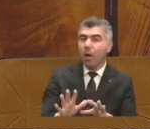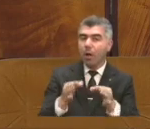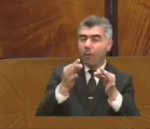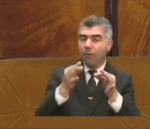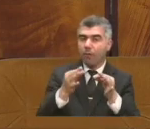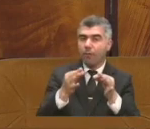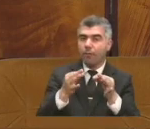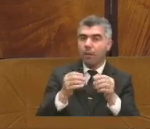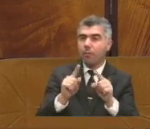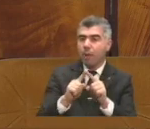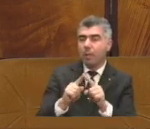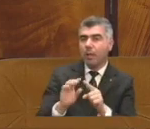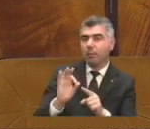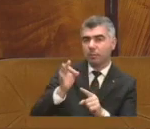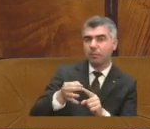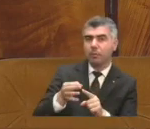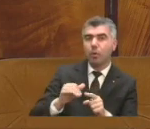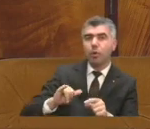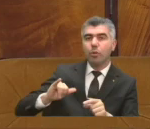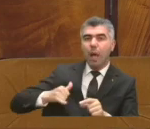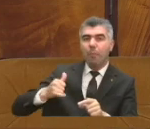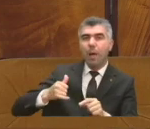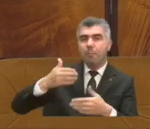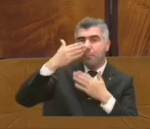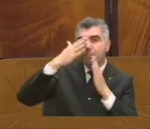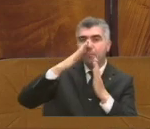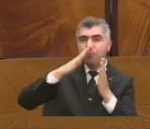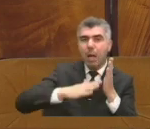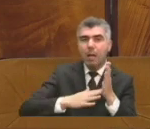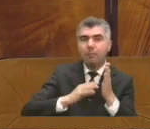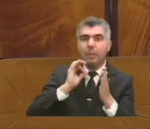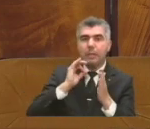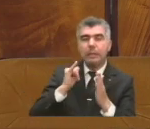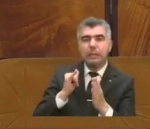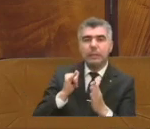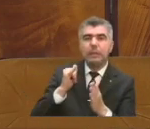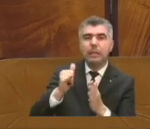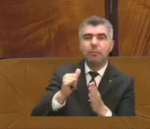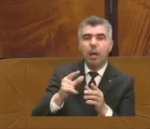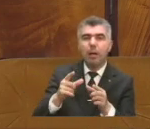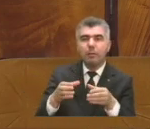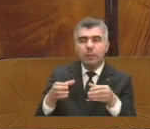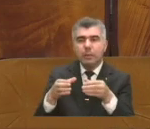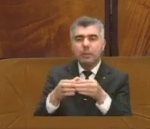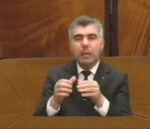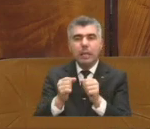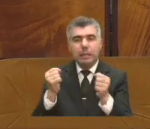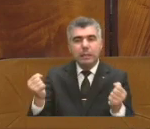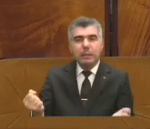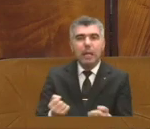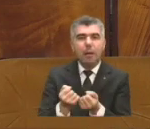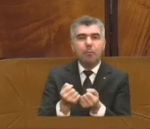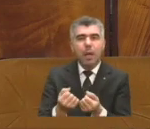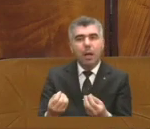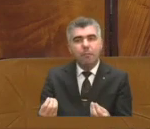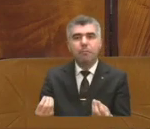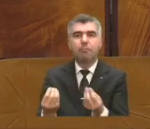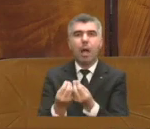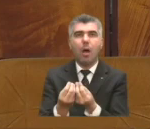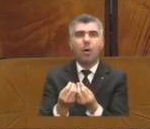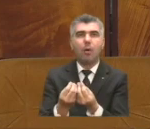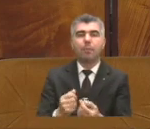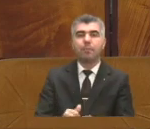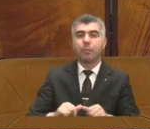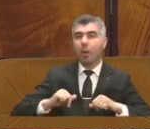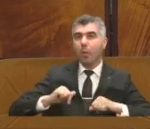أعطانا واحد الإشارة أنه الشباب المغربي مهتم جدا بالشأن المحلي ومهتم بتنمية المحيط اللي كينتمي ليه. وهنا يا